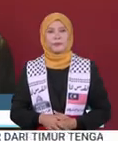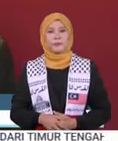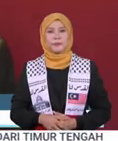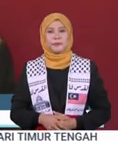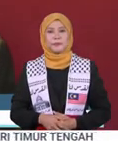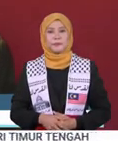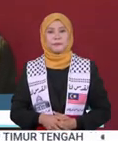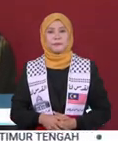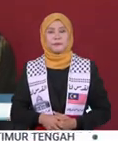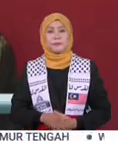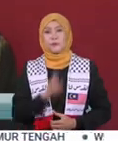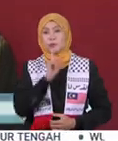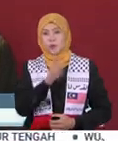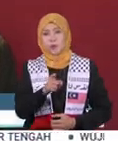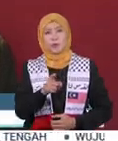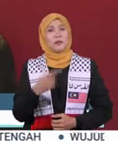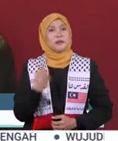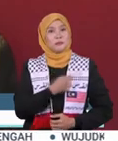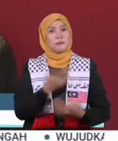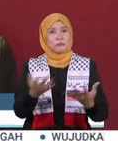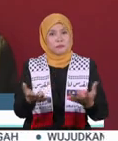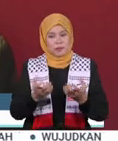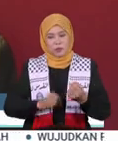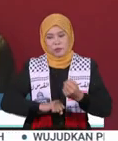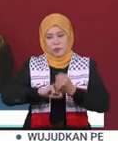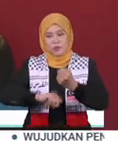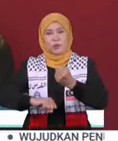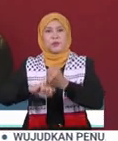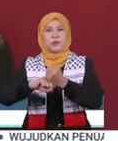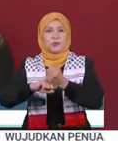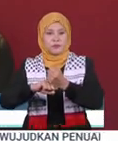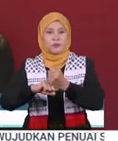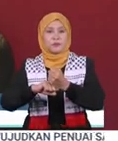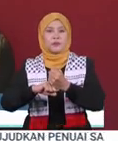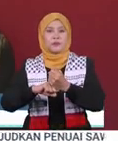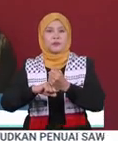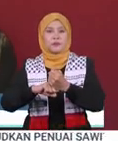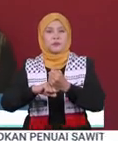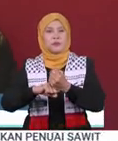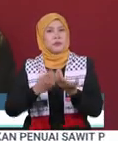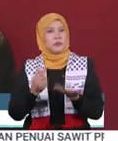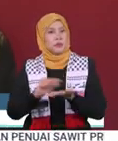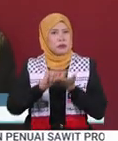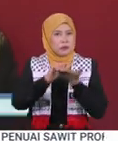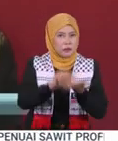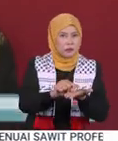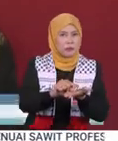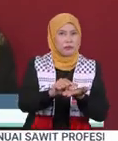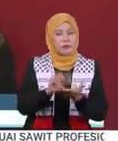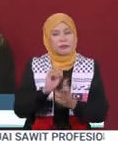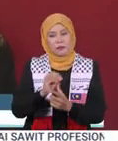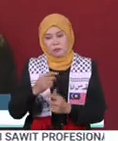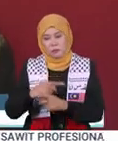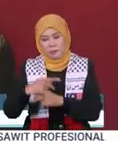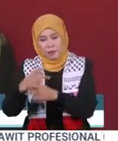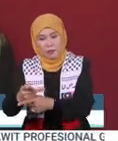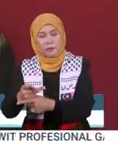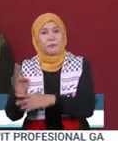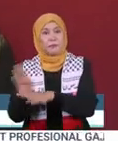Kita berhasrat untuk menyokong dari sudut pendanaan sama ada dalam bentuk keran ataupun dalam bentuk pembiayaan